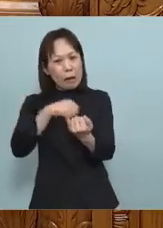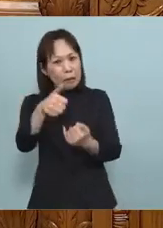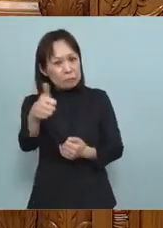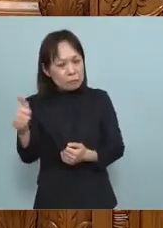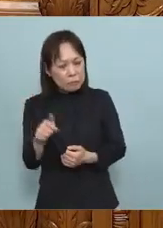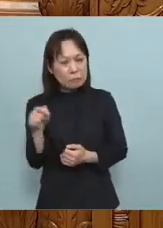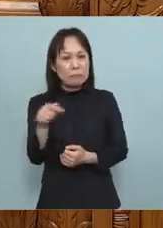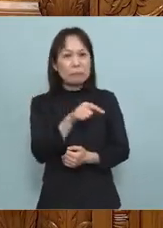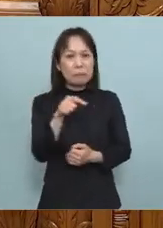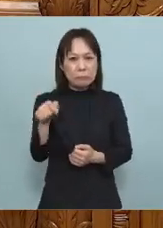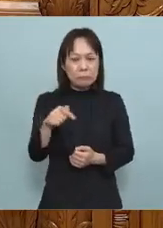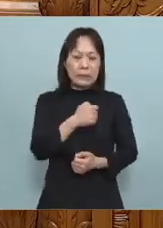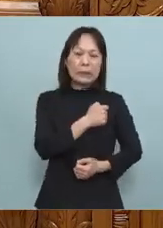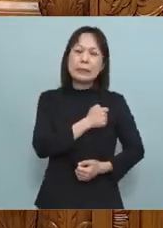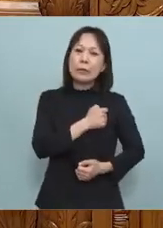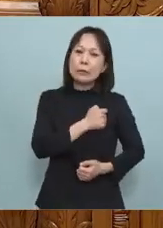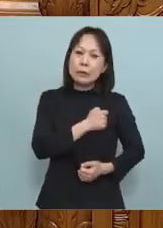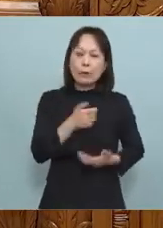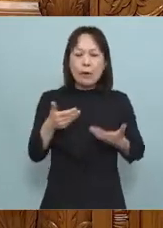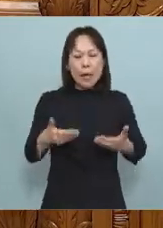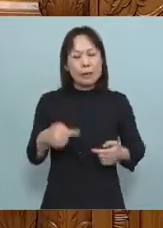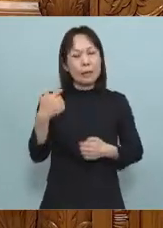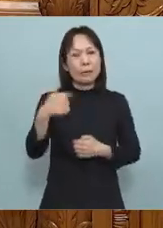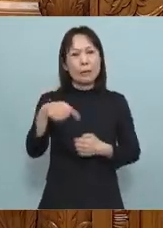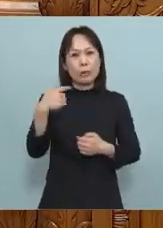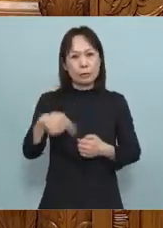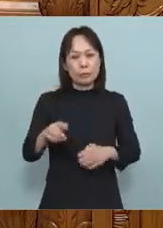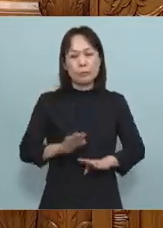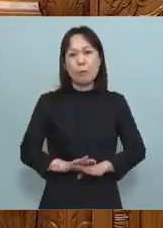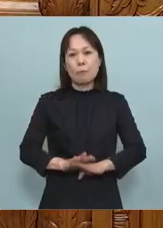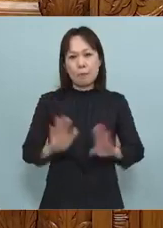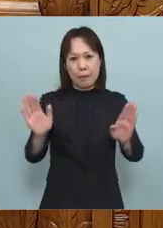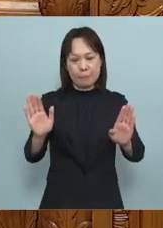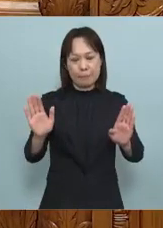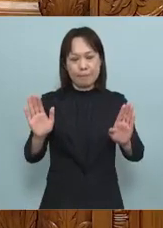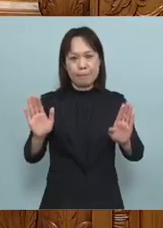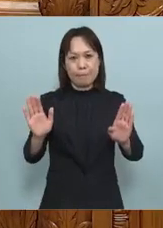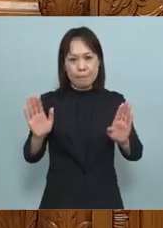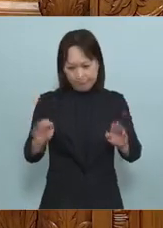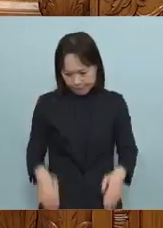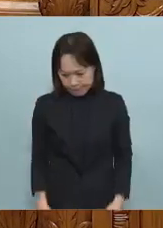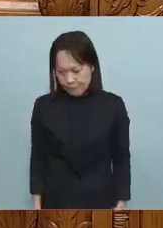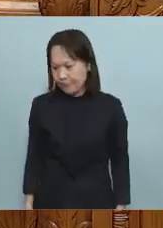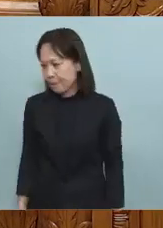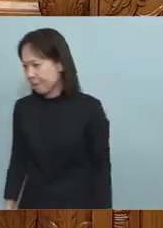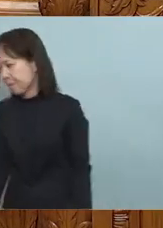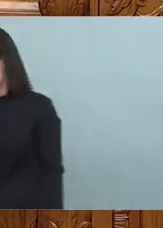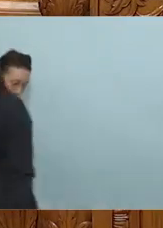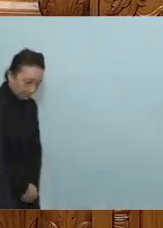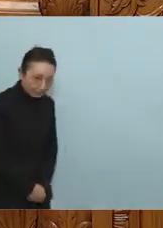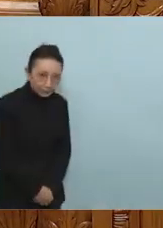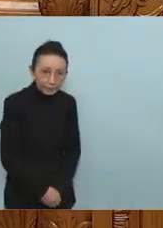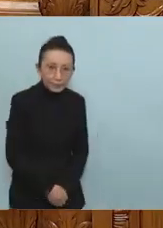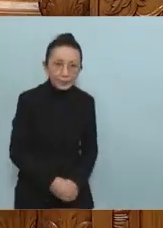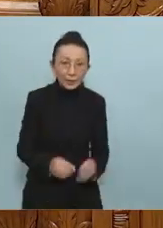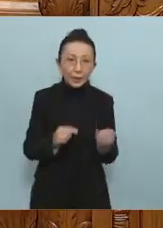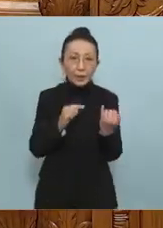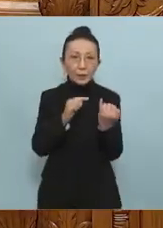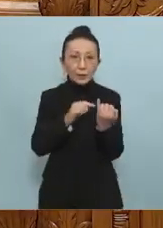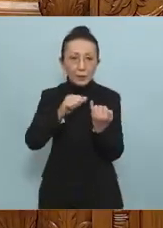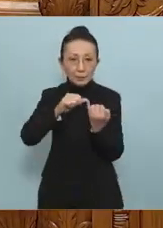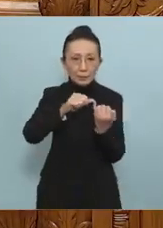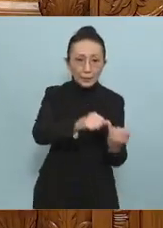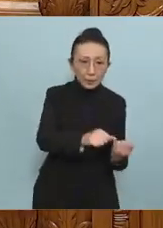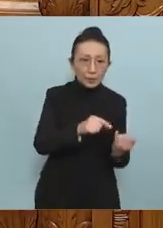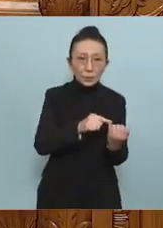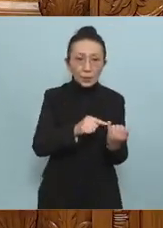して、命の安全教育を今年度から実施しています。被害者は悪くないこと、自分の体を大事にす